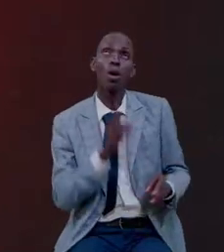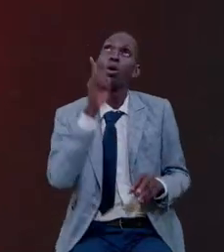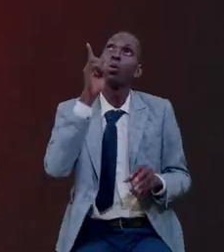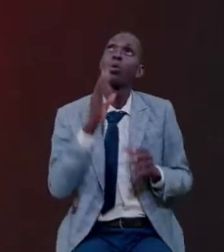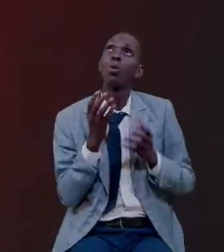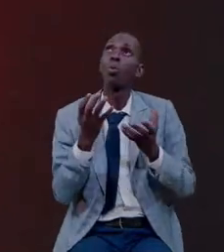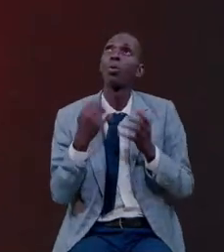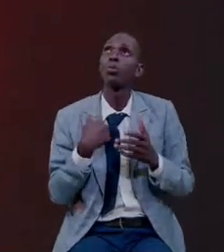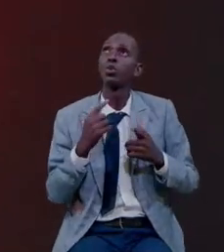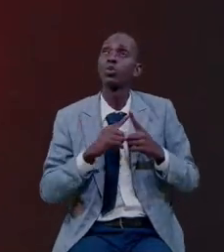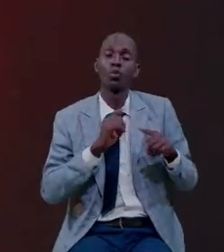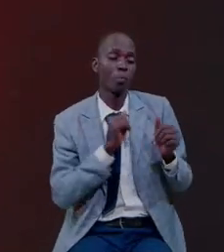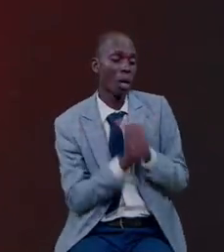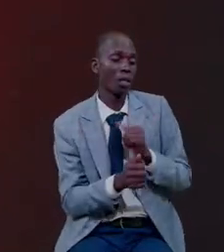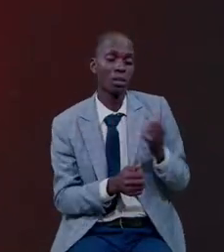il y a l'opprobre.